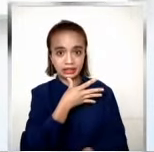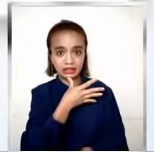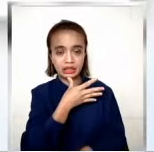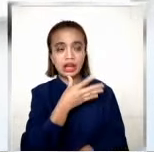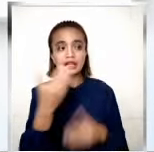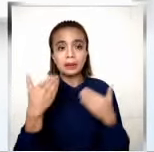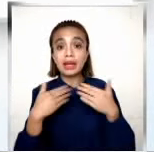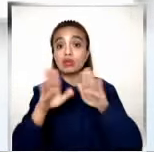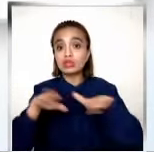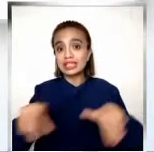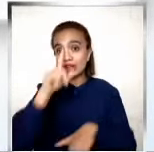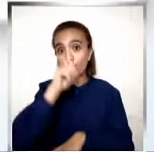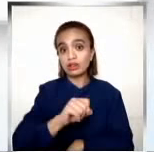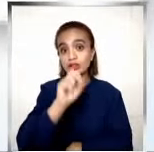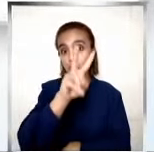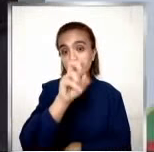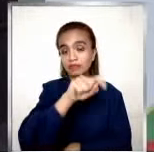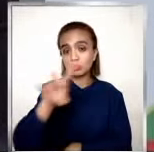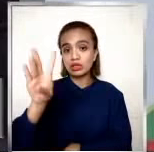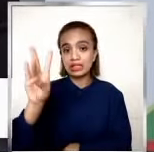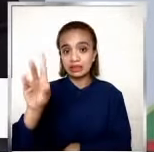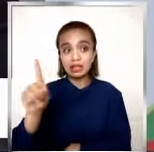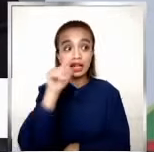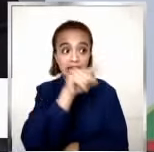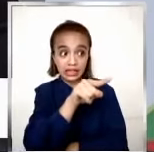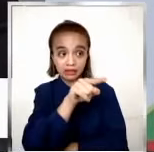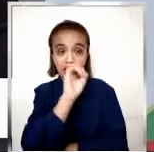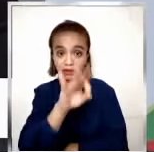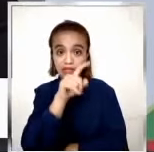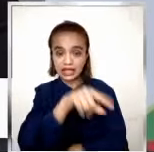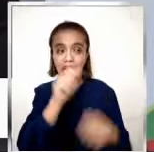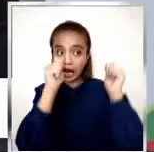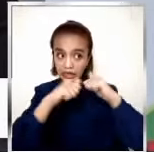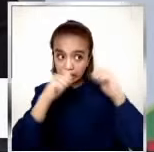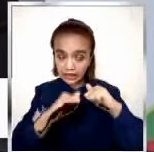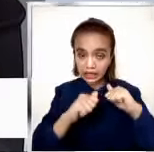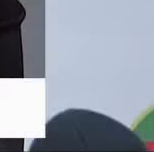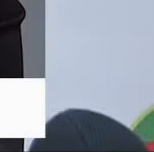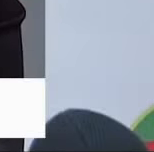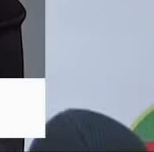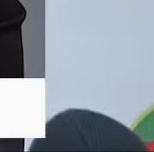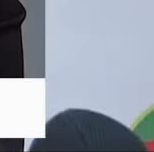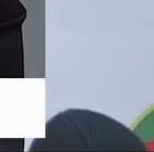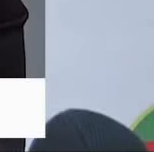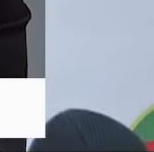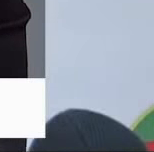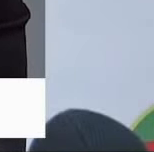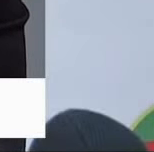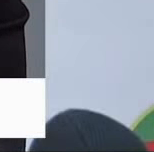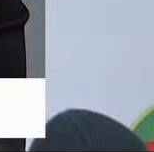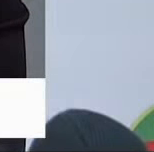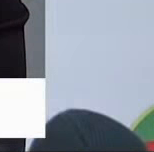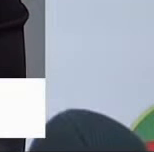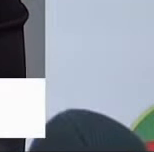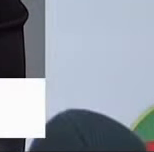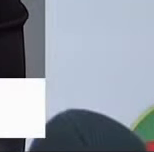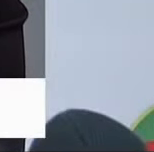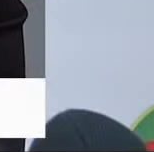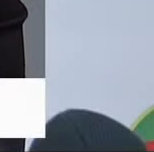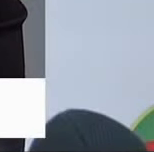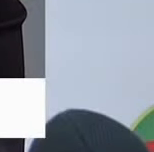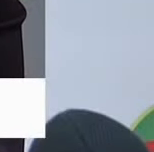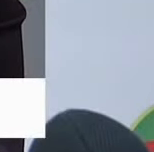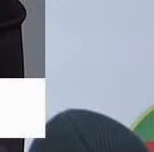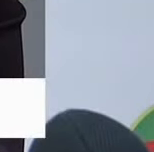sila mabakunahan ang kanilang mga anak. Sabi ni Health Undersecretary Maria Rosario Vergere, isusumite ang mga datos na makakalap para